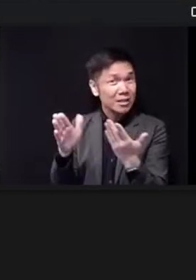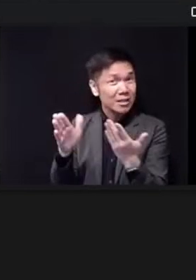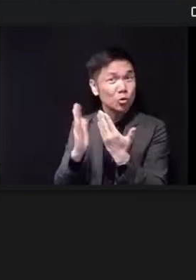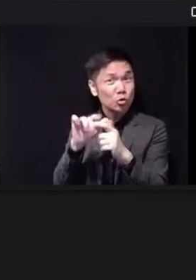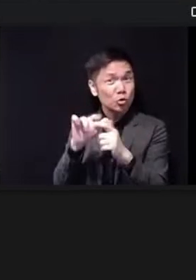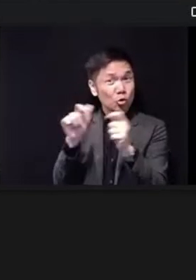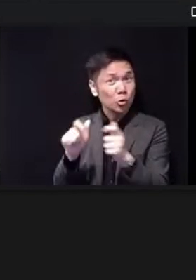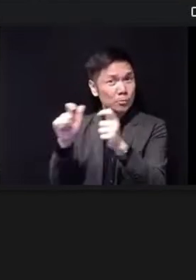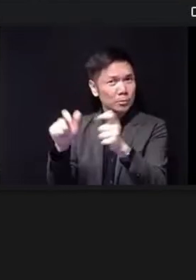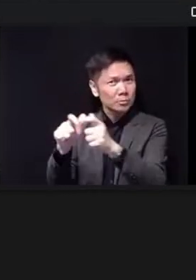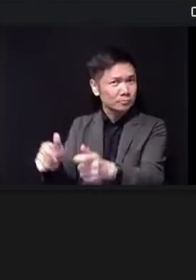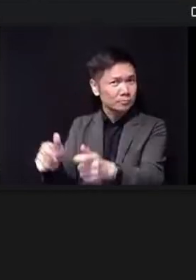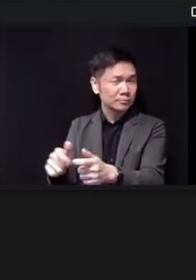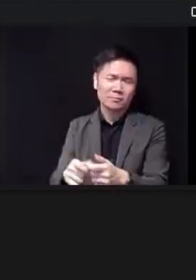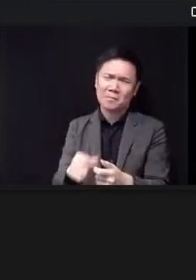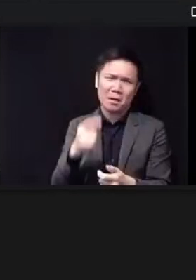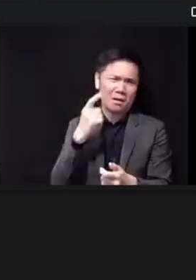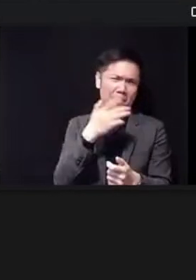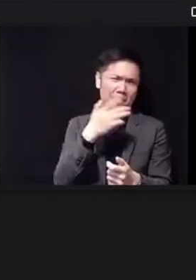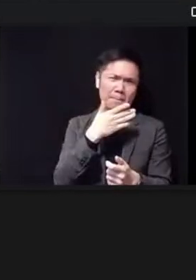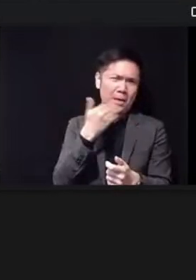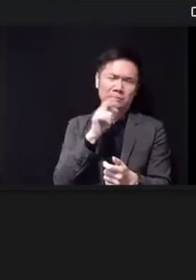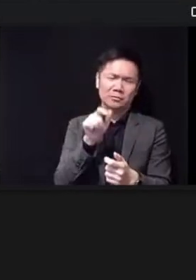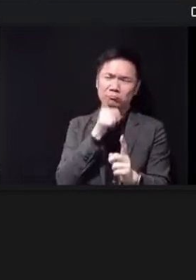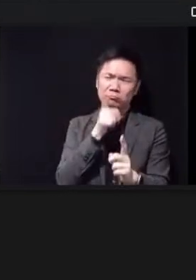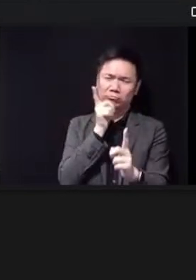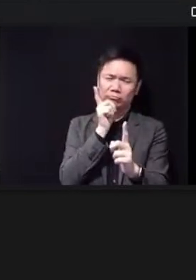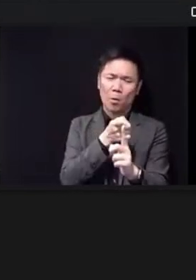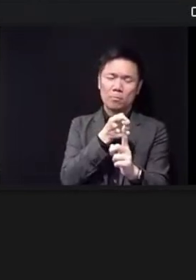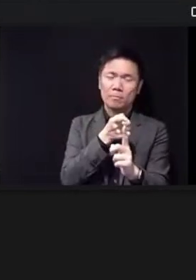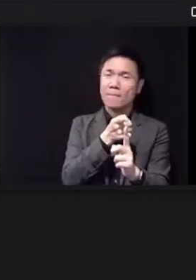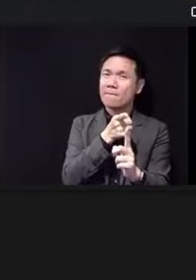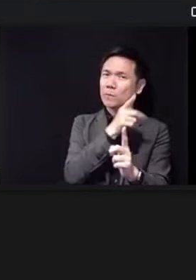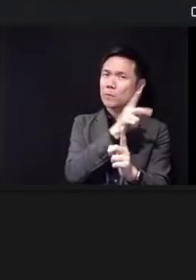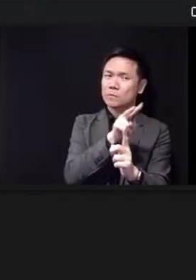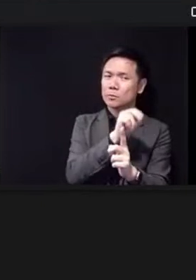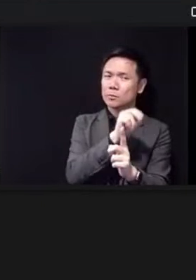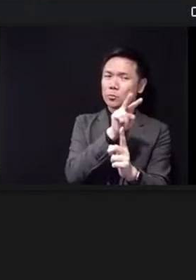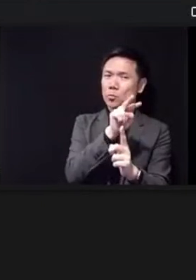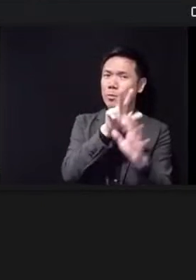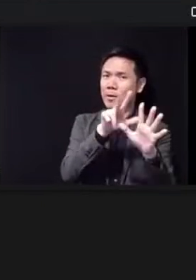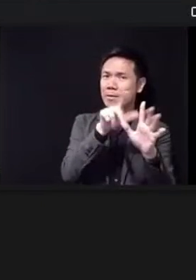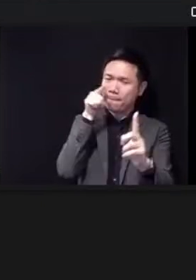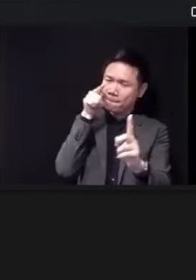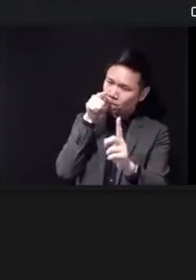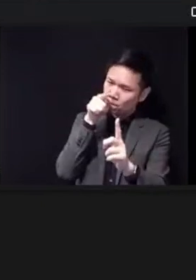по документу. Мы не можем поддержать соответствующий документ. Это возврат к началу дискуссии.